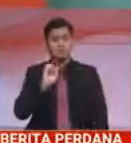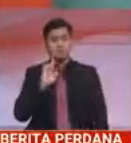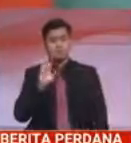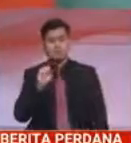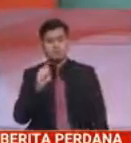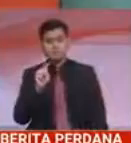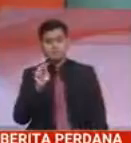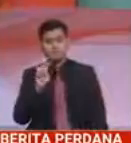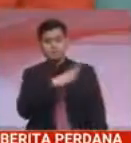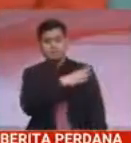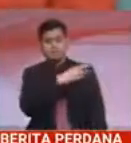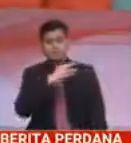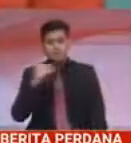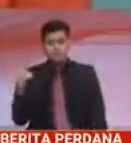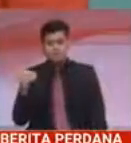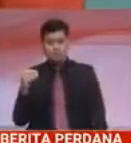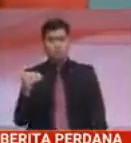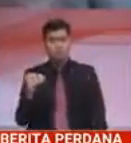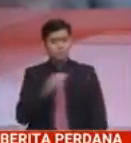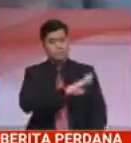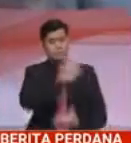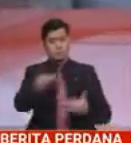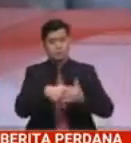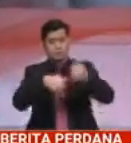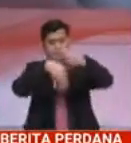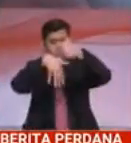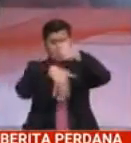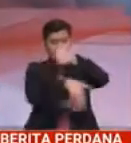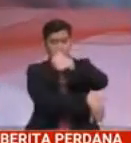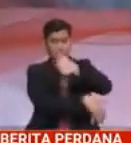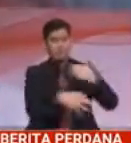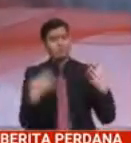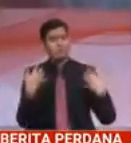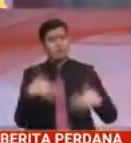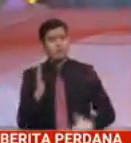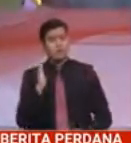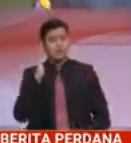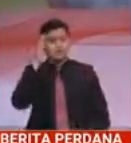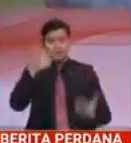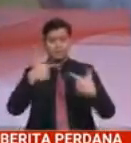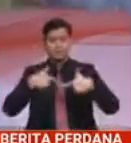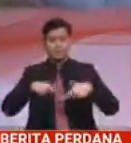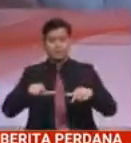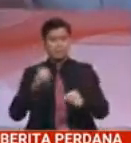barisan kepimpinan hebat, usaha berkenaan dapat dilaksanakan.